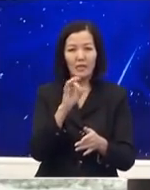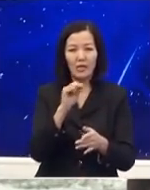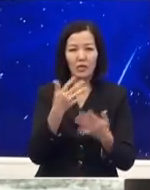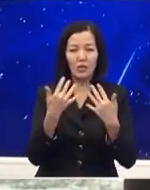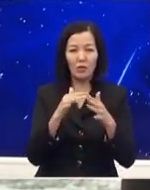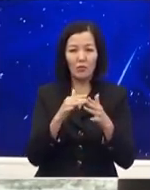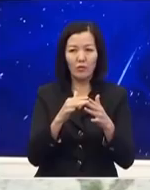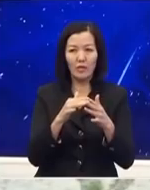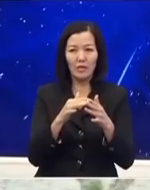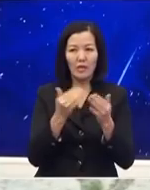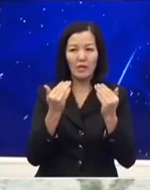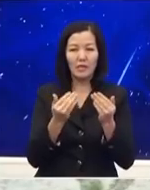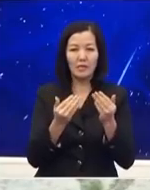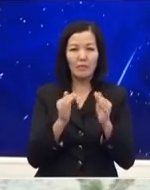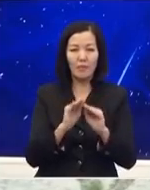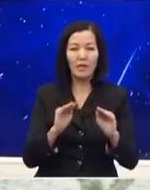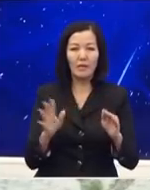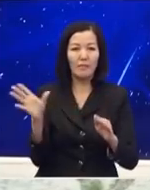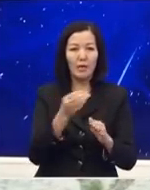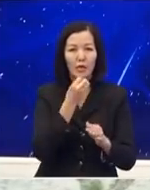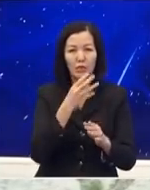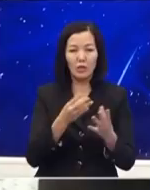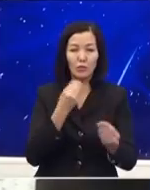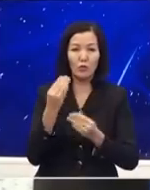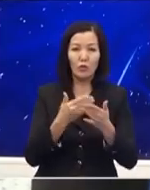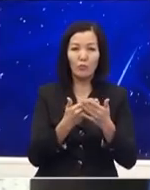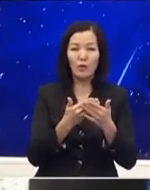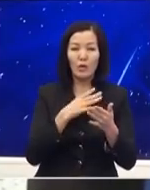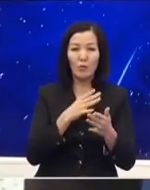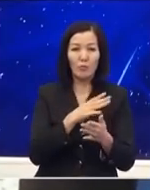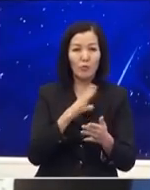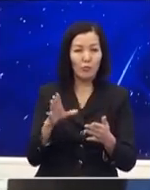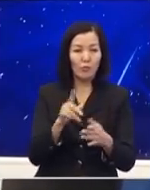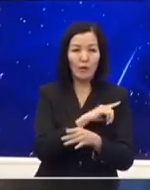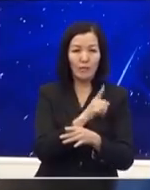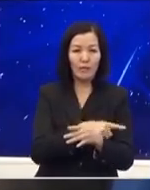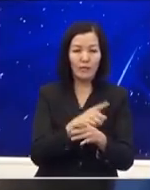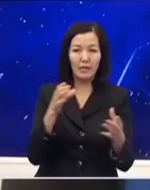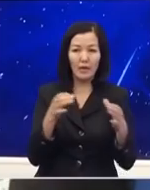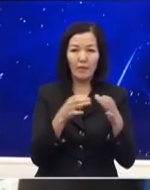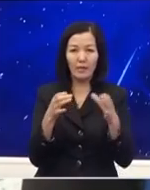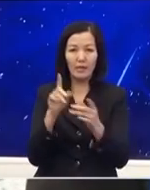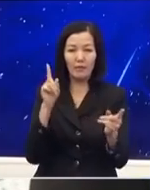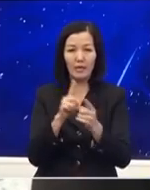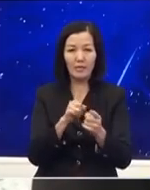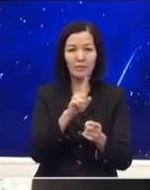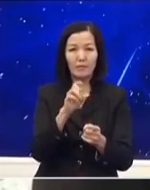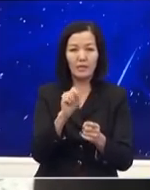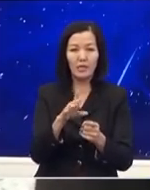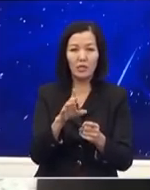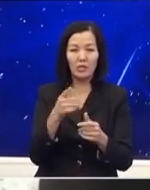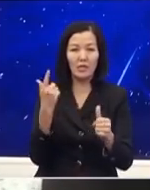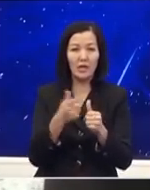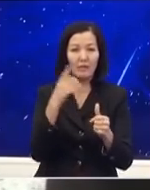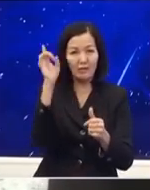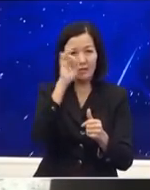тамаша. Балдардың бәрі жақсы ойнайды. Бұрын соңды бұндай болмады. Мықты-мықты командалармен жарысқа қатысып, өте осы Заречный атын танытамыз